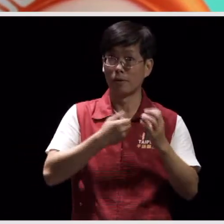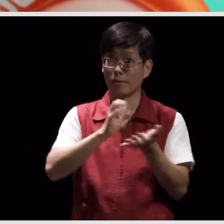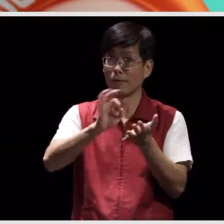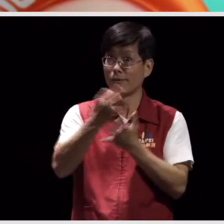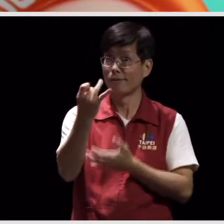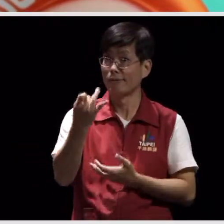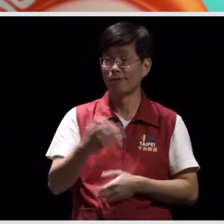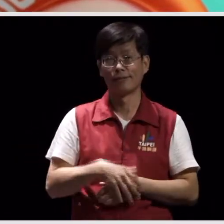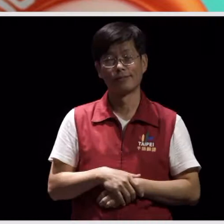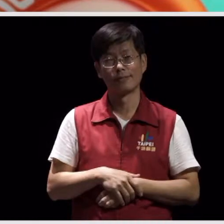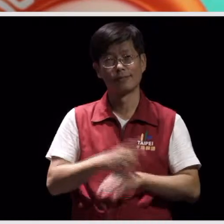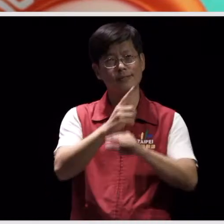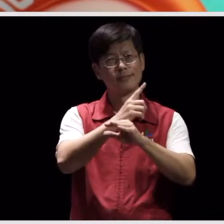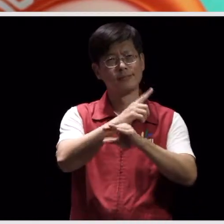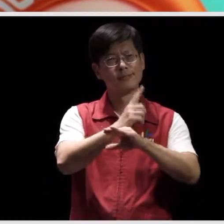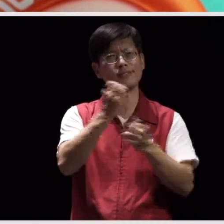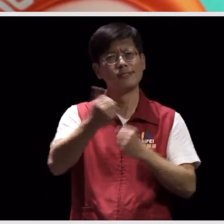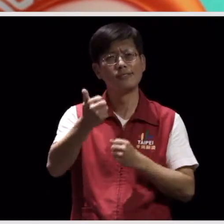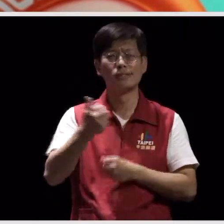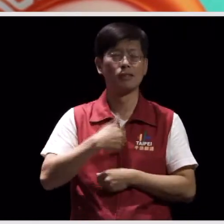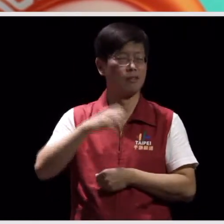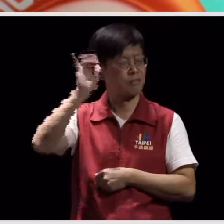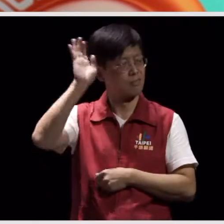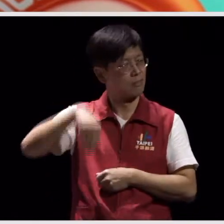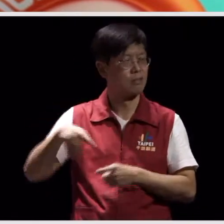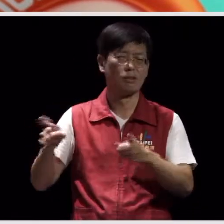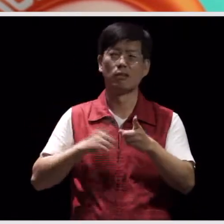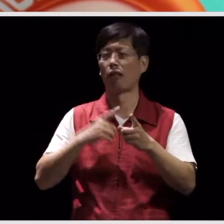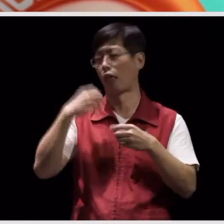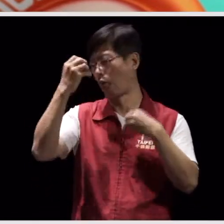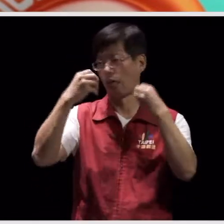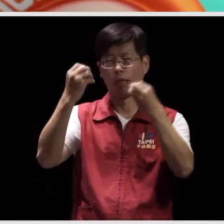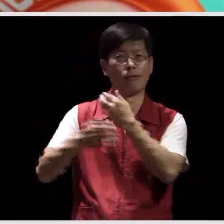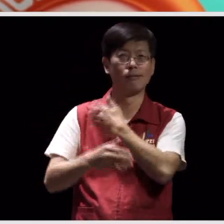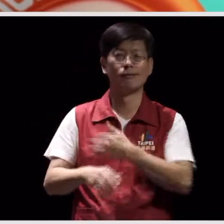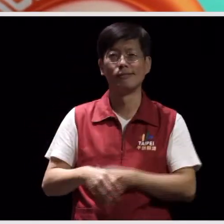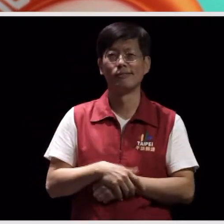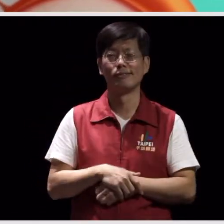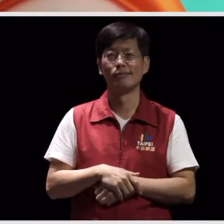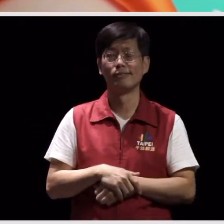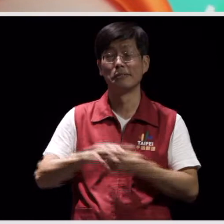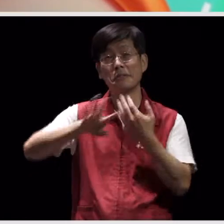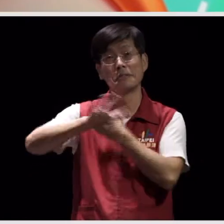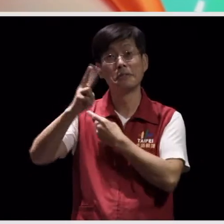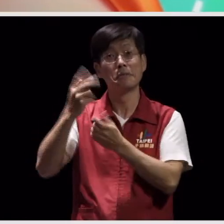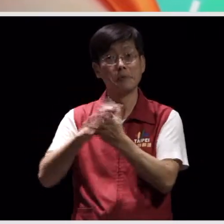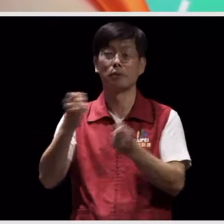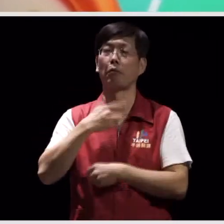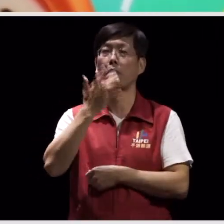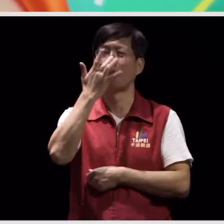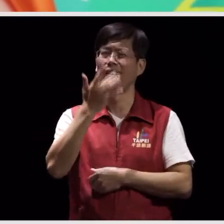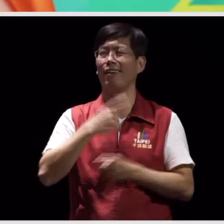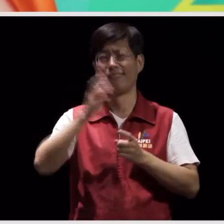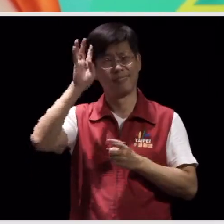钱啊？然后司机就想说也没有理他，觉得喝醉酒了嘛。然后另外两个朋友也不知道这样，然后怎